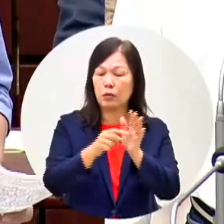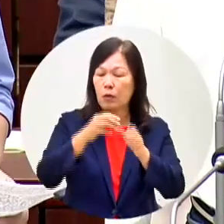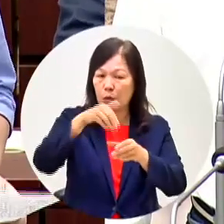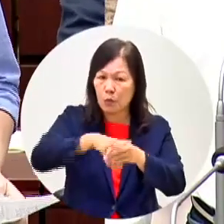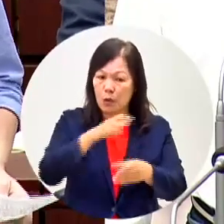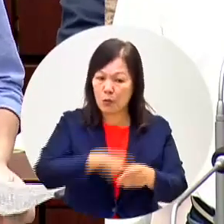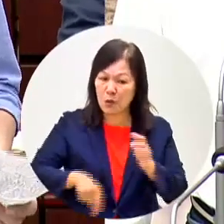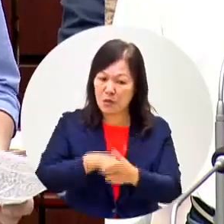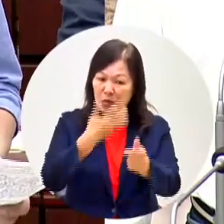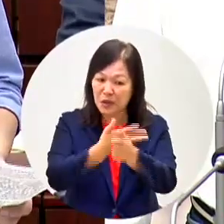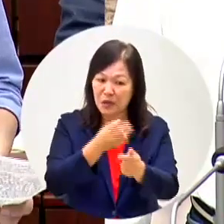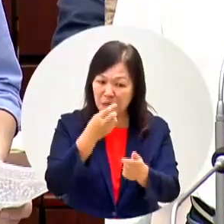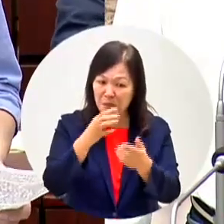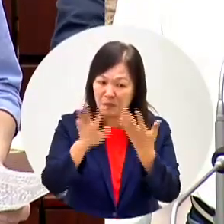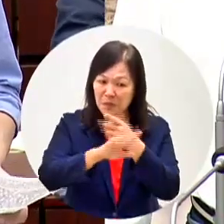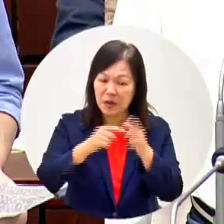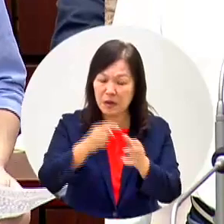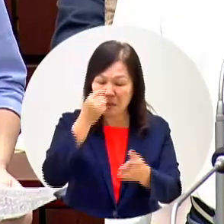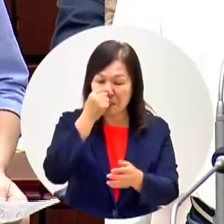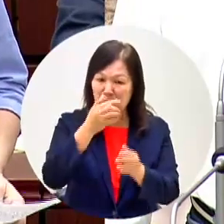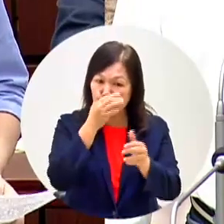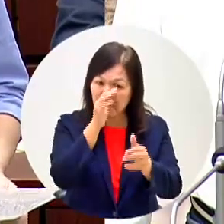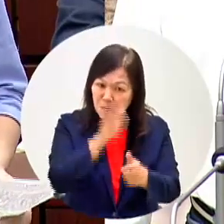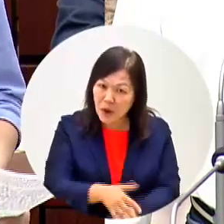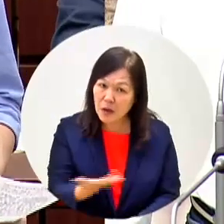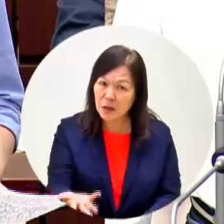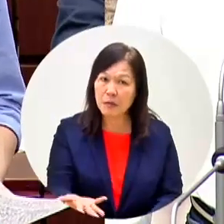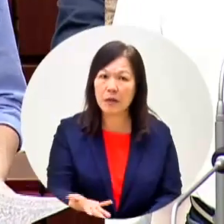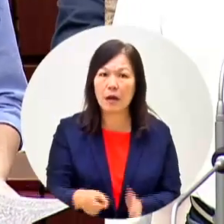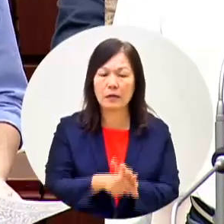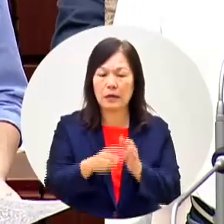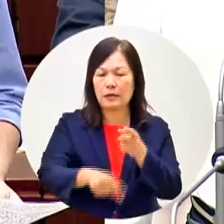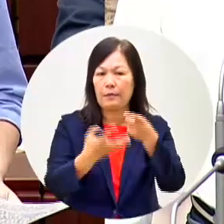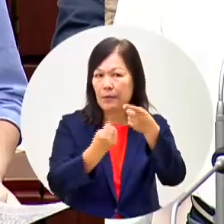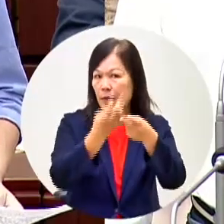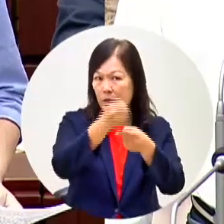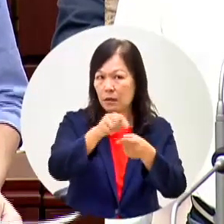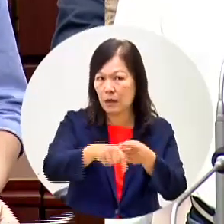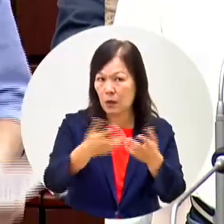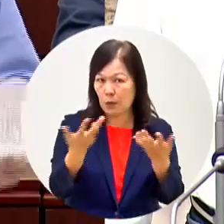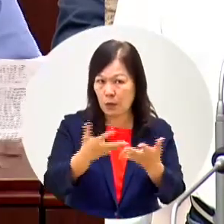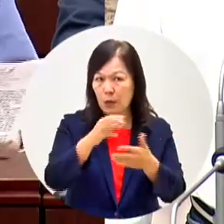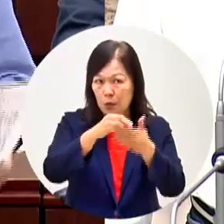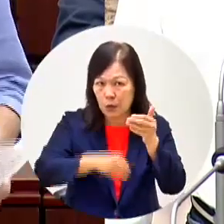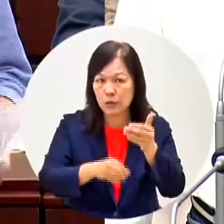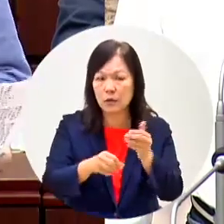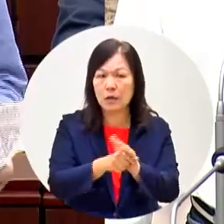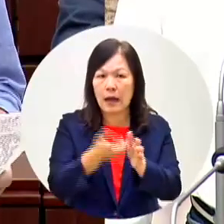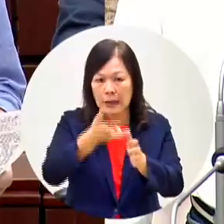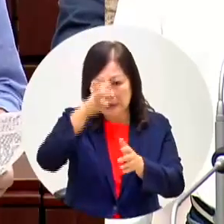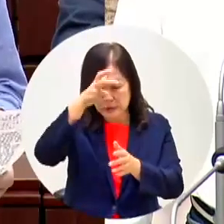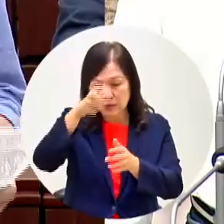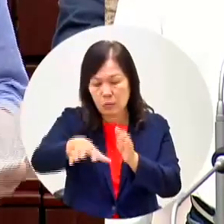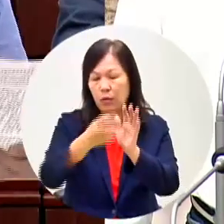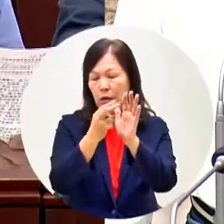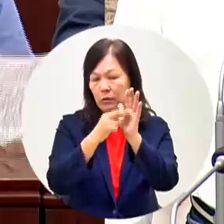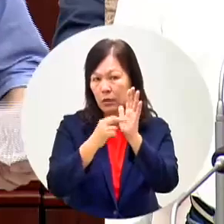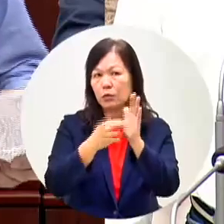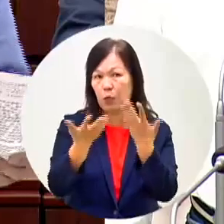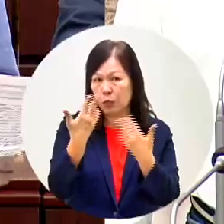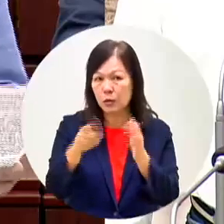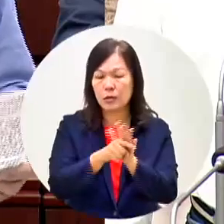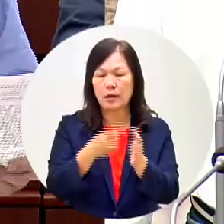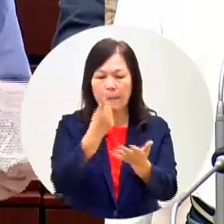问题嘛。第二是比例原则嘛。比例原则，都啊，警察局嘛讲啊，遮清楚，他们会去个案来检讨，会不会